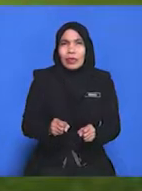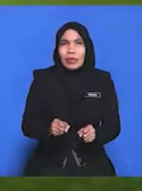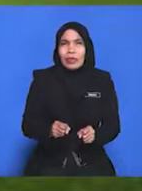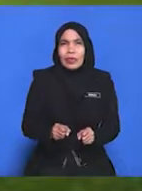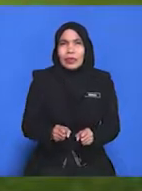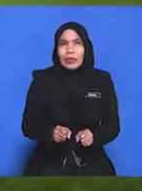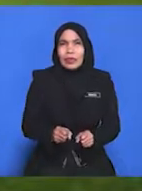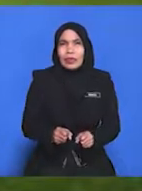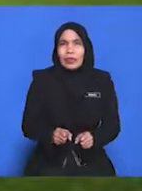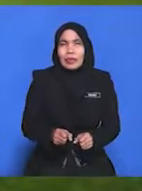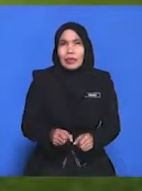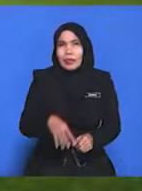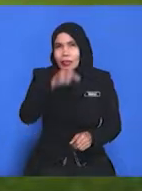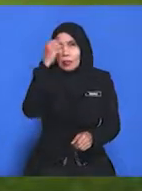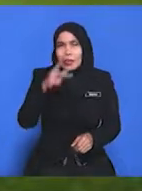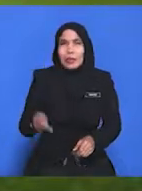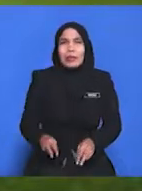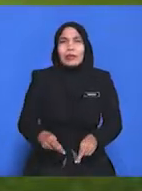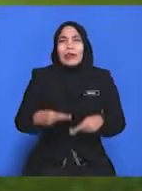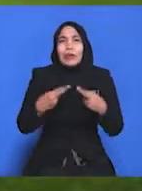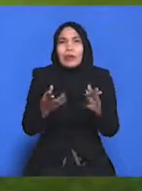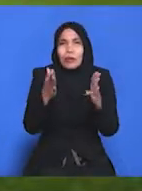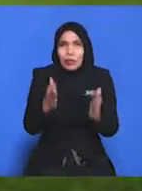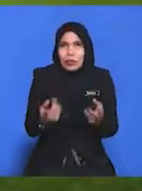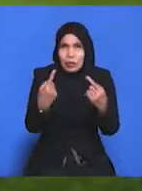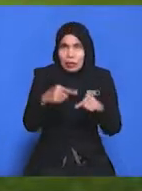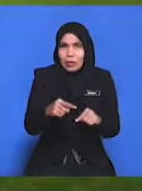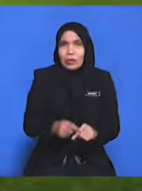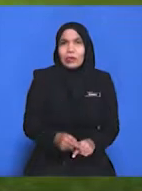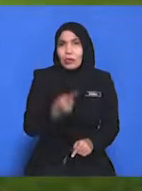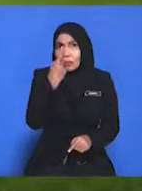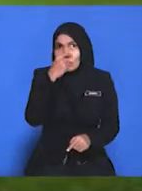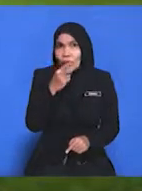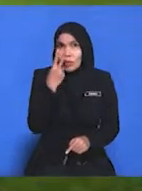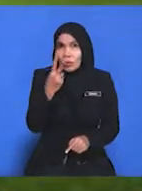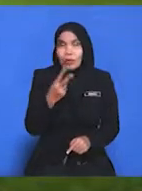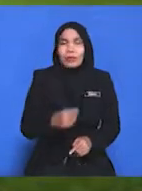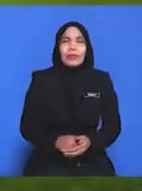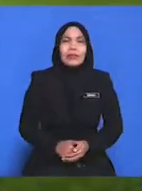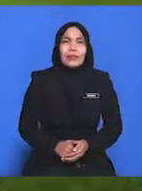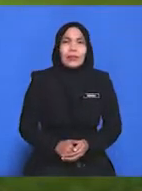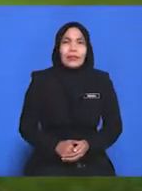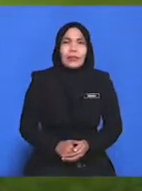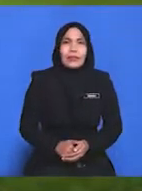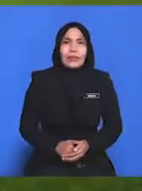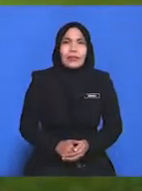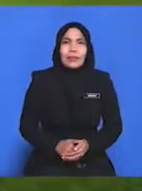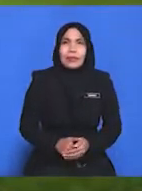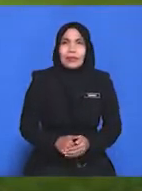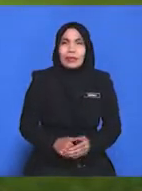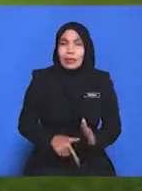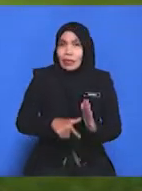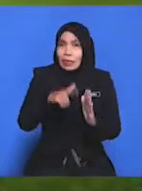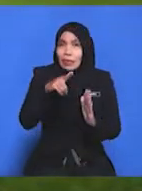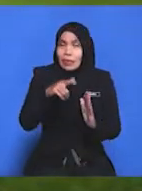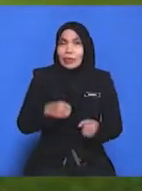dunia. Baiklah, pelajar-pelajar. Selepas kita mengetahui kelebihan sistem pertandingan ini,